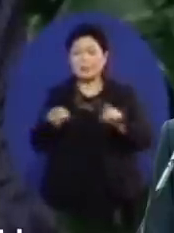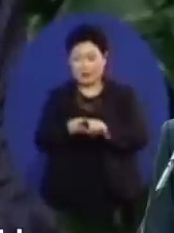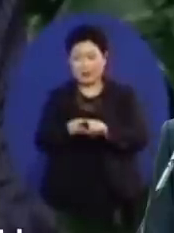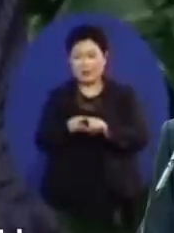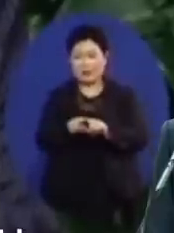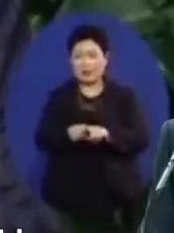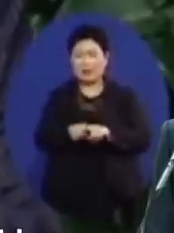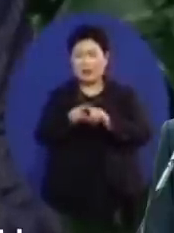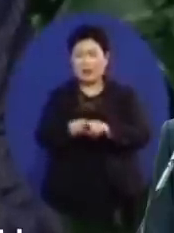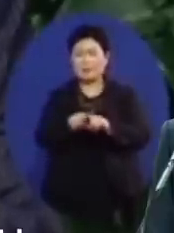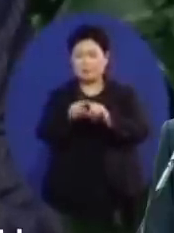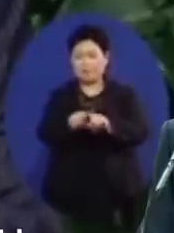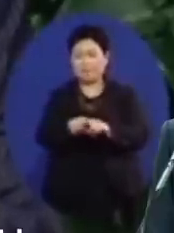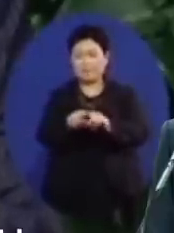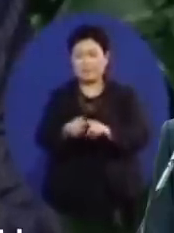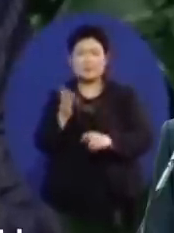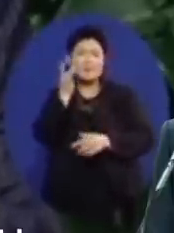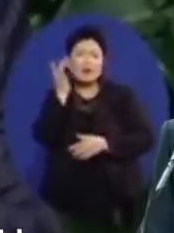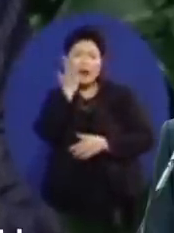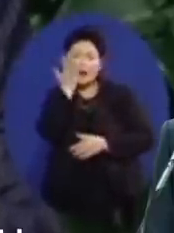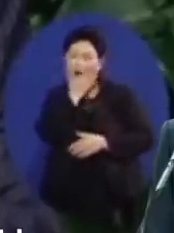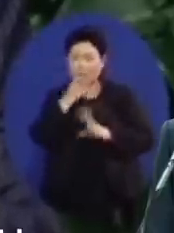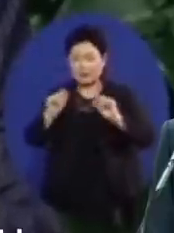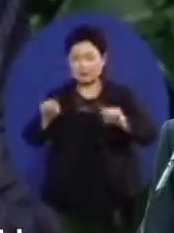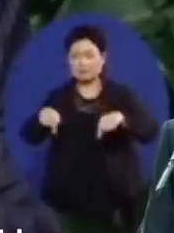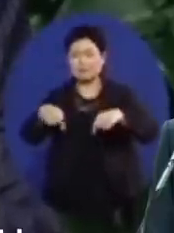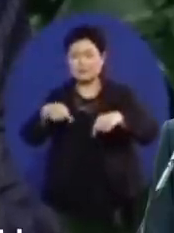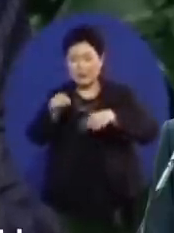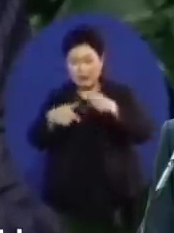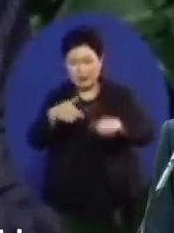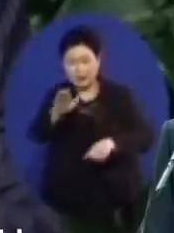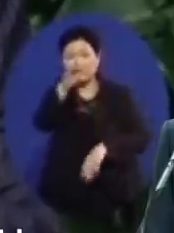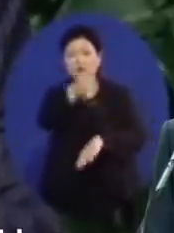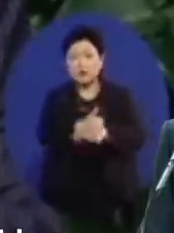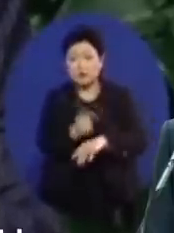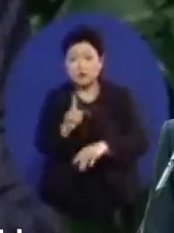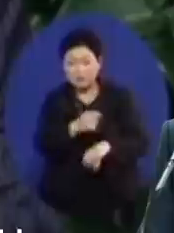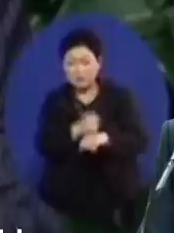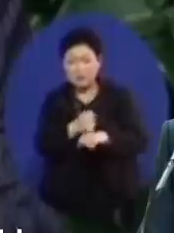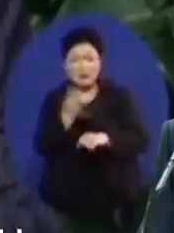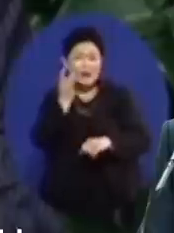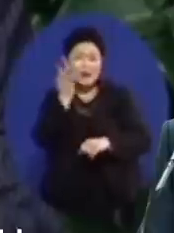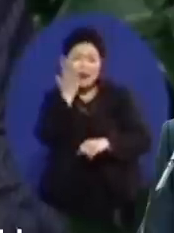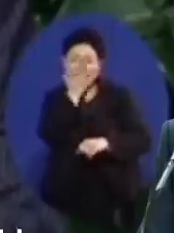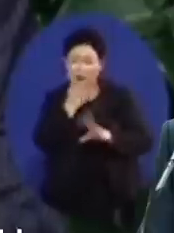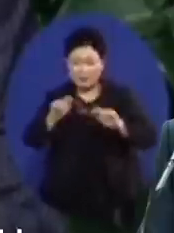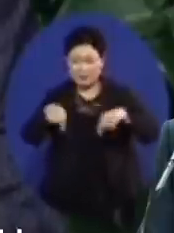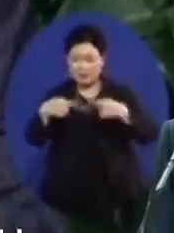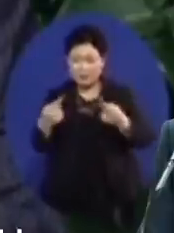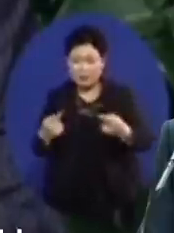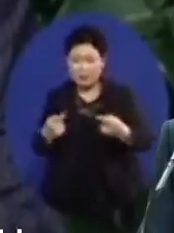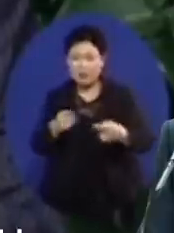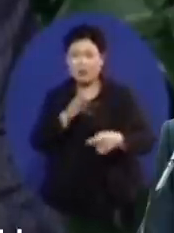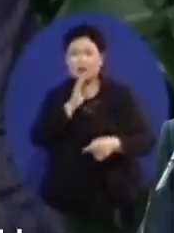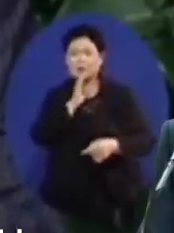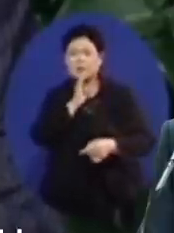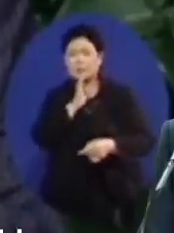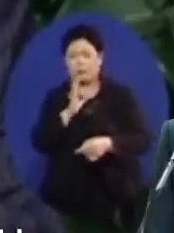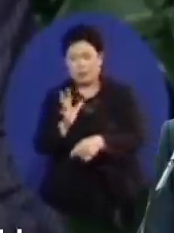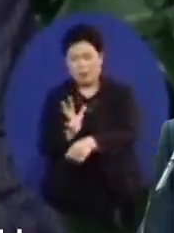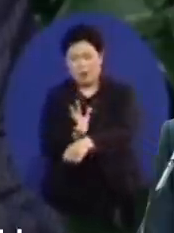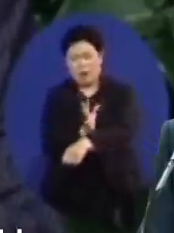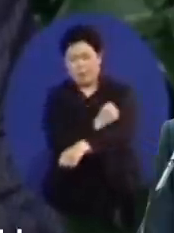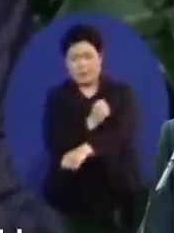때를 이루어서 가나안 땅을 들어왔습니다. 그 결과 어떻게 됐습니까? 가나안에 들어가 있는 가는데 엄청나게 가나안에